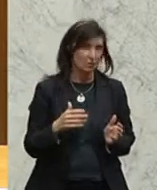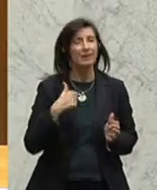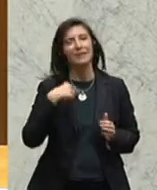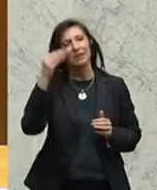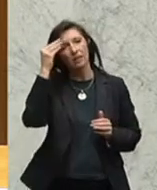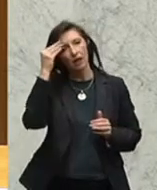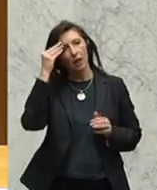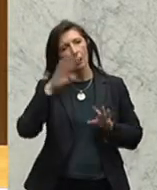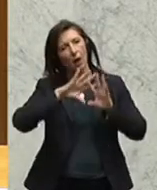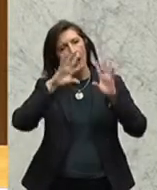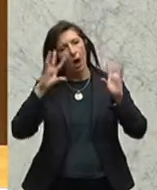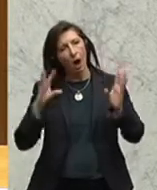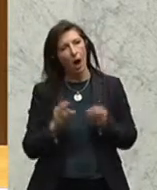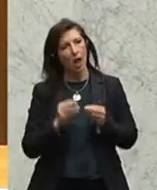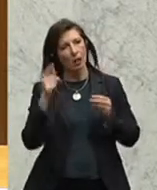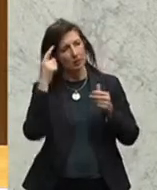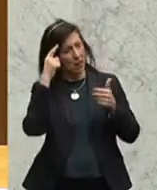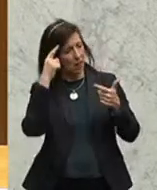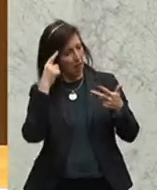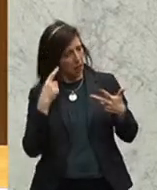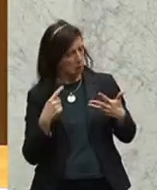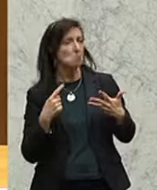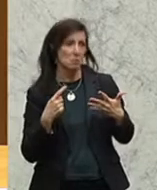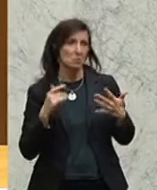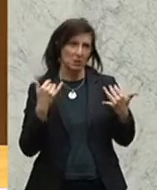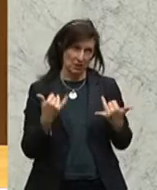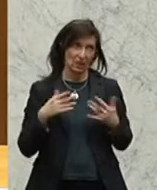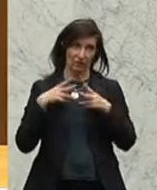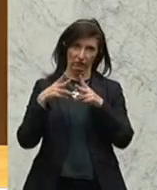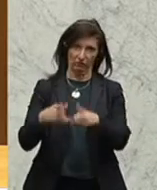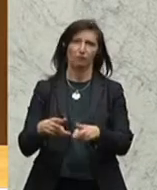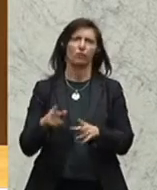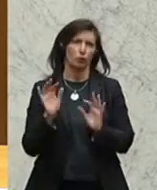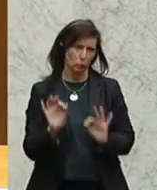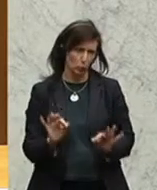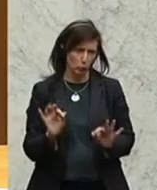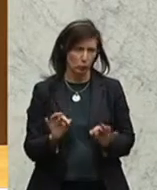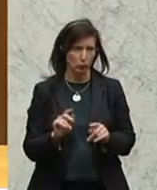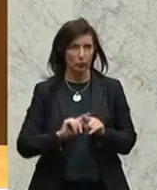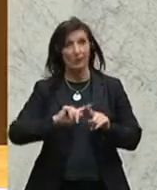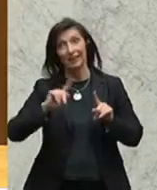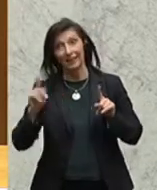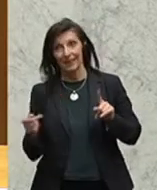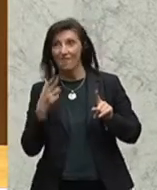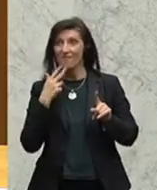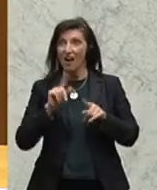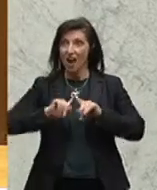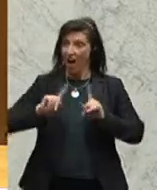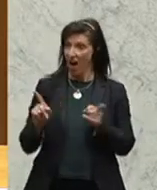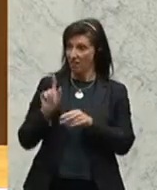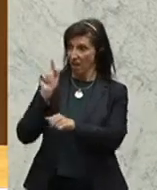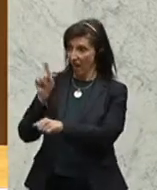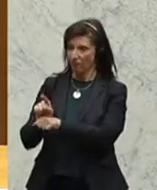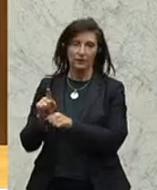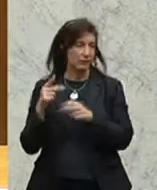all diesen Erwägungen heraus ist es ein vernünftiger Weg. Ganz wichtig finde ich, diese Subvergabe transparent zu machen, weil diese